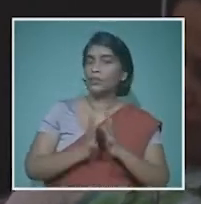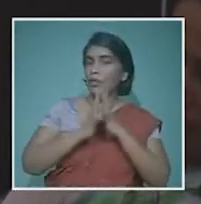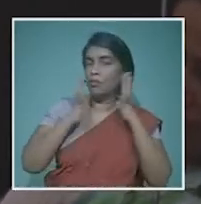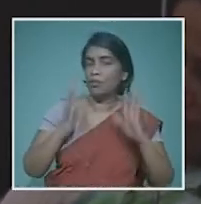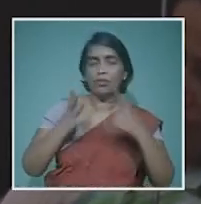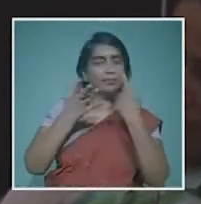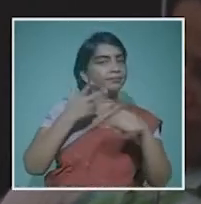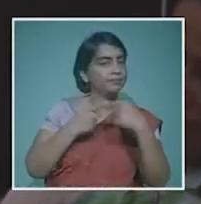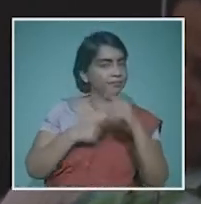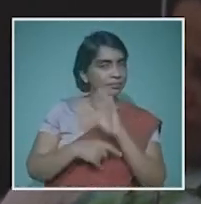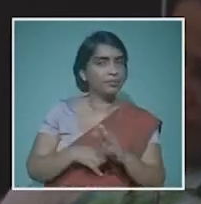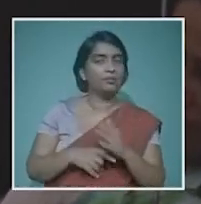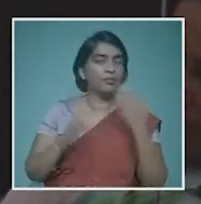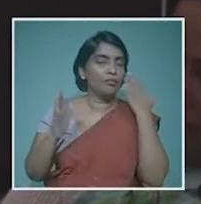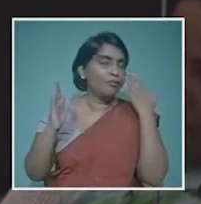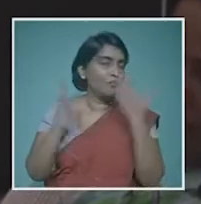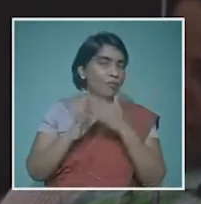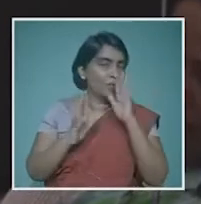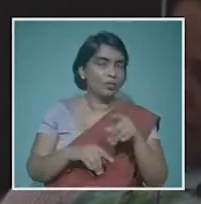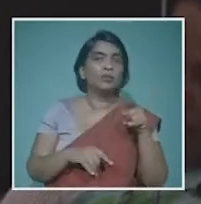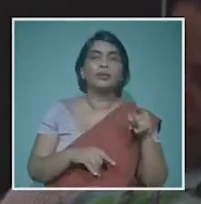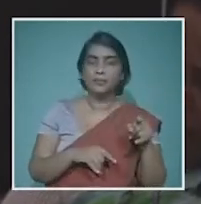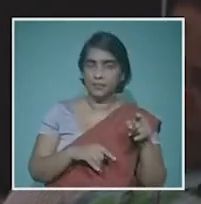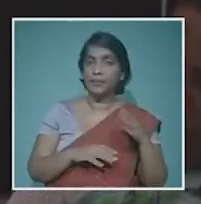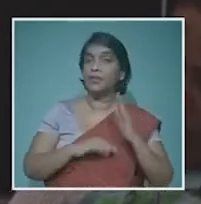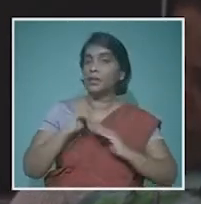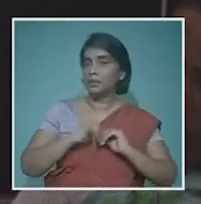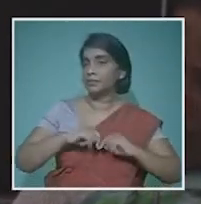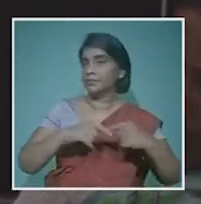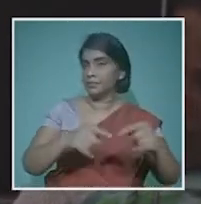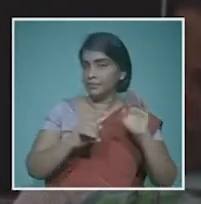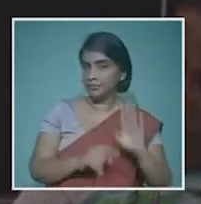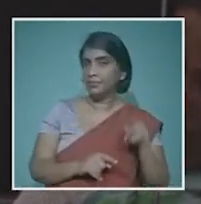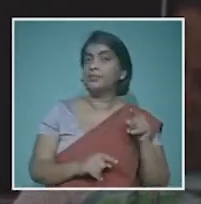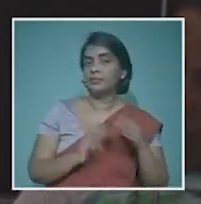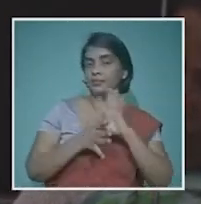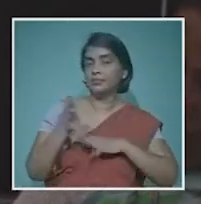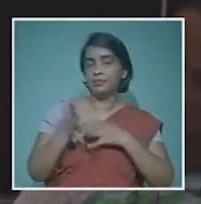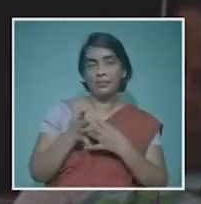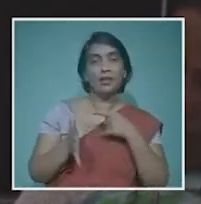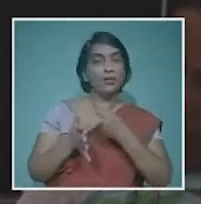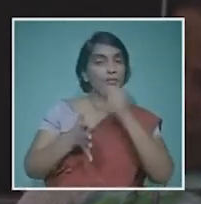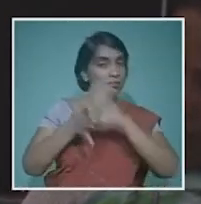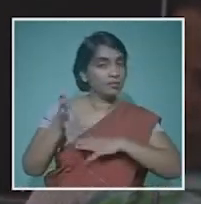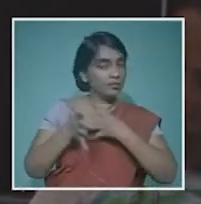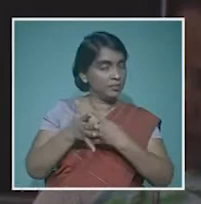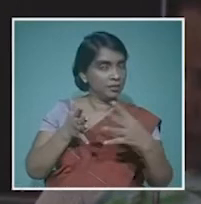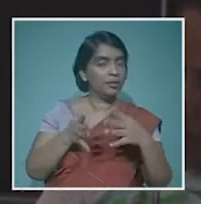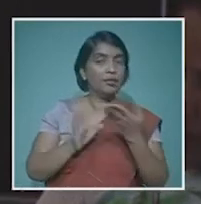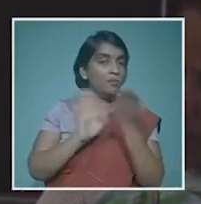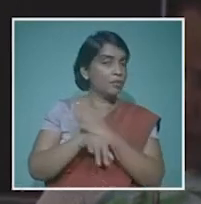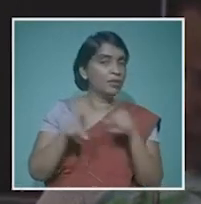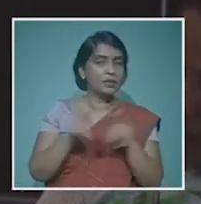ශාස්ත්‍ර ආවරණය වෙන විදියට ක්‍රියා කරලා තිබෙනවා මේ අයවැය මේ අයවැය එදා